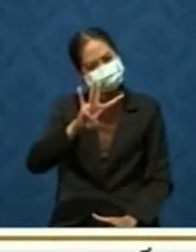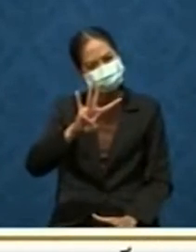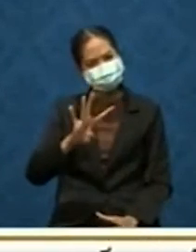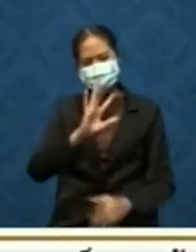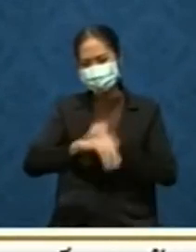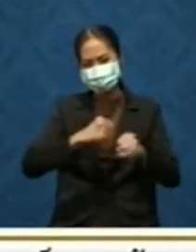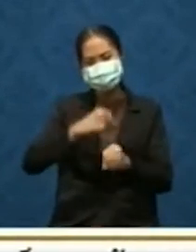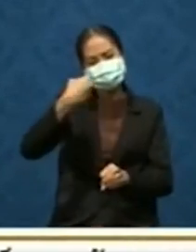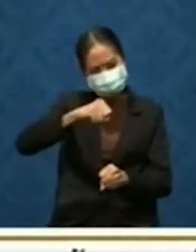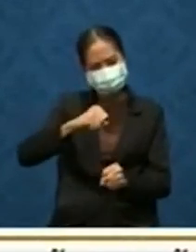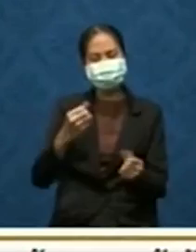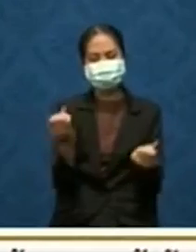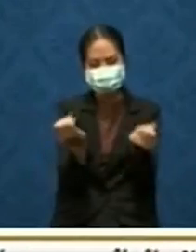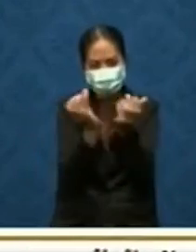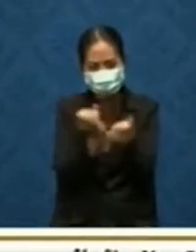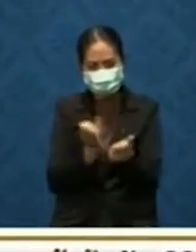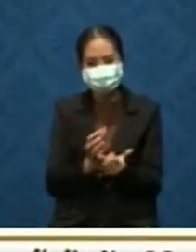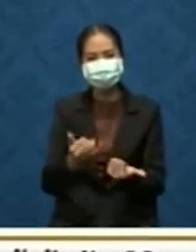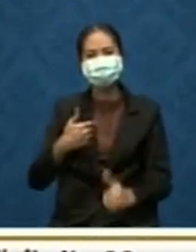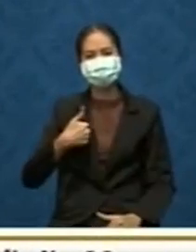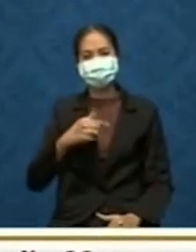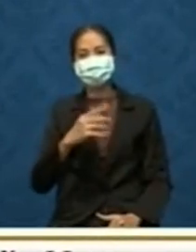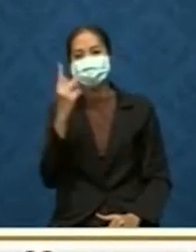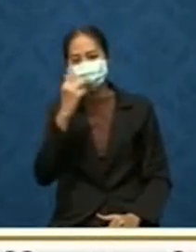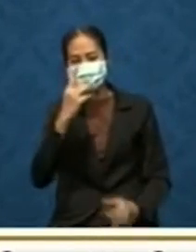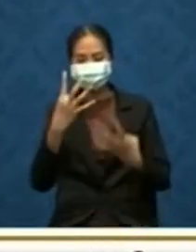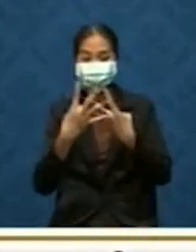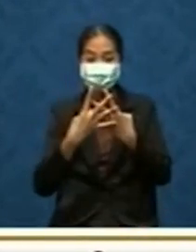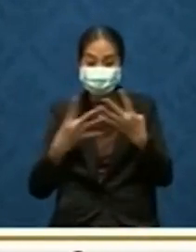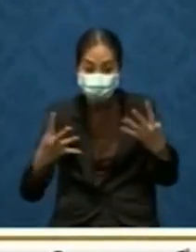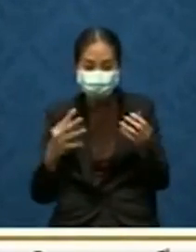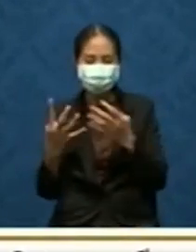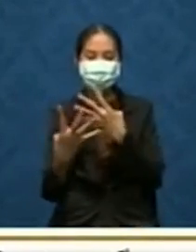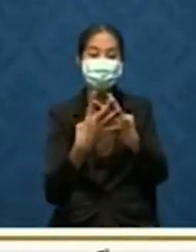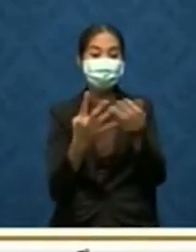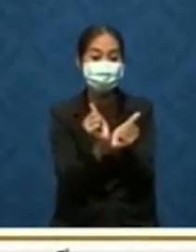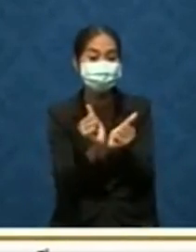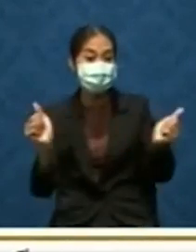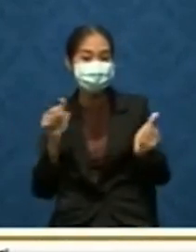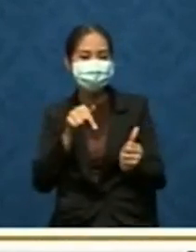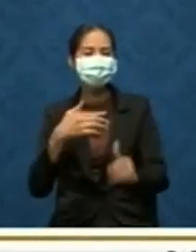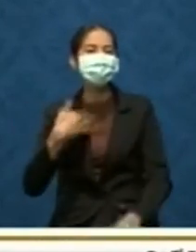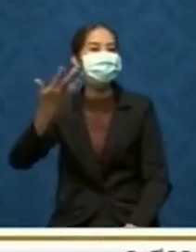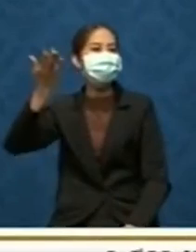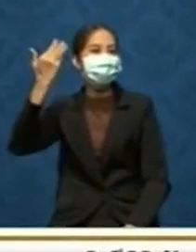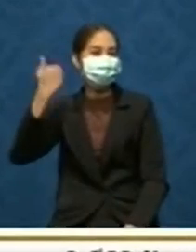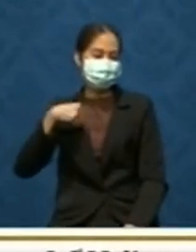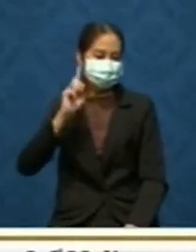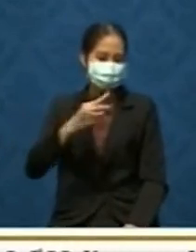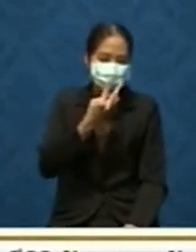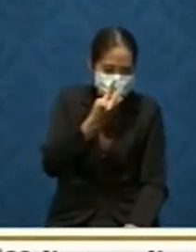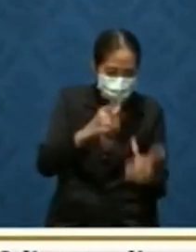มากับตาในประเทศไทยแปลกครับกลับหัวกลับหางประเทศอื่นเขาจะตามล่าหาความจริง